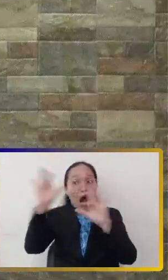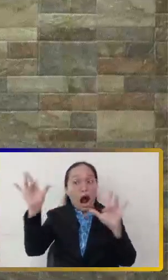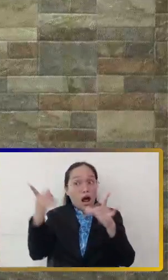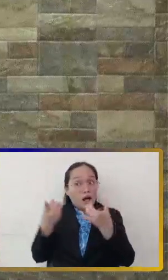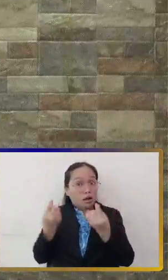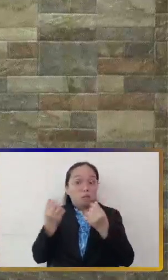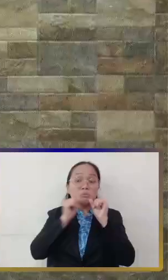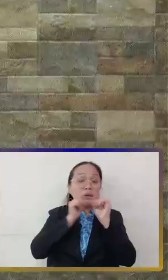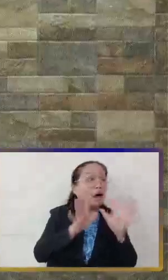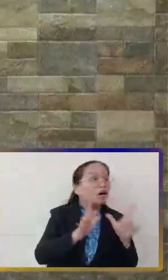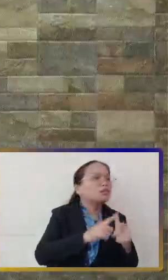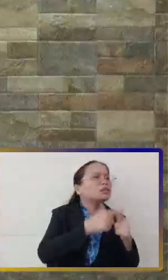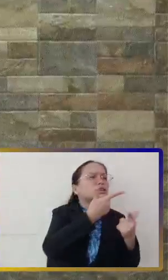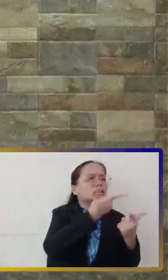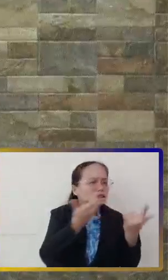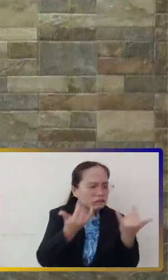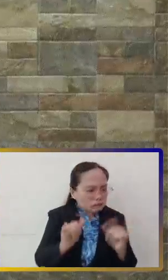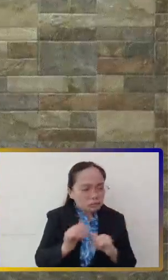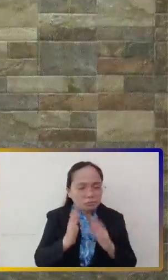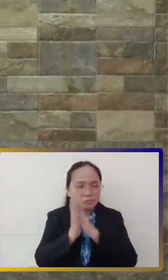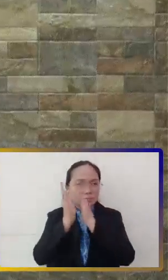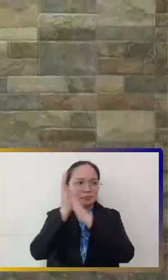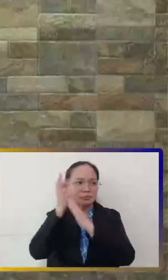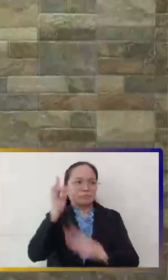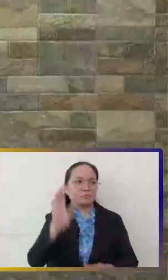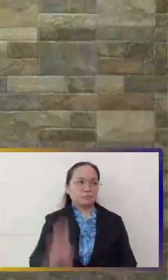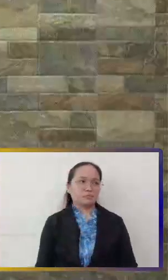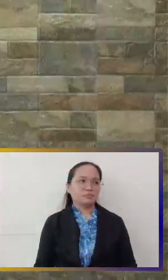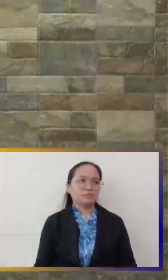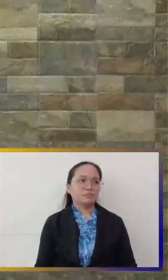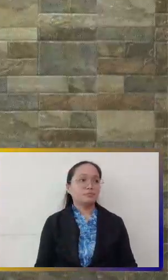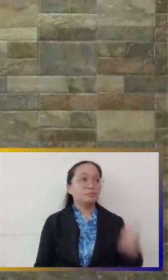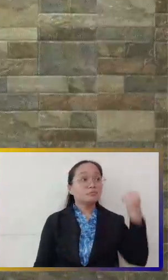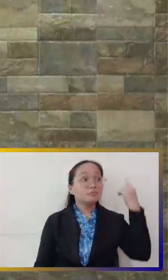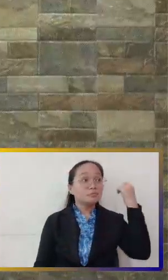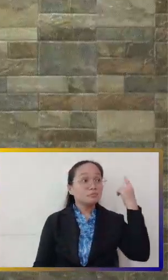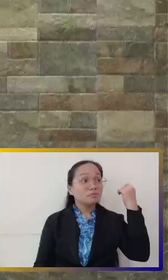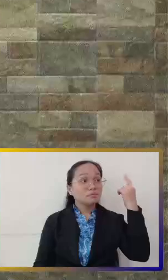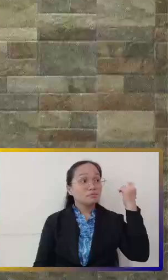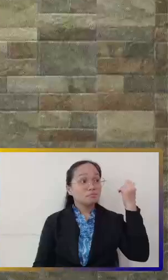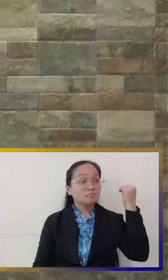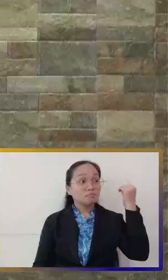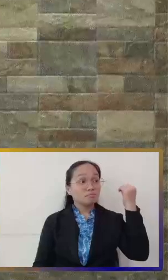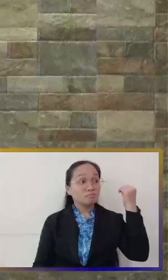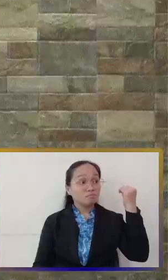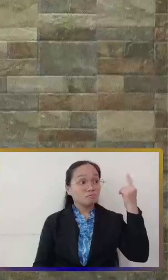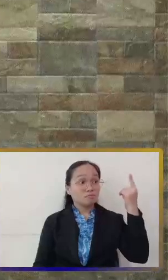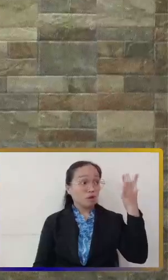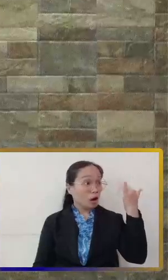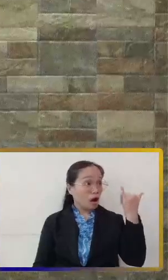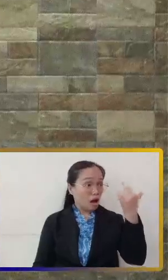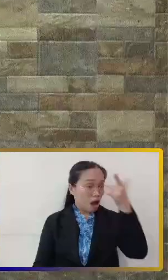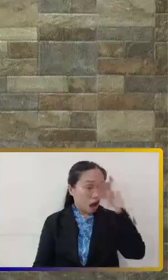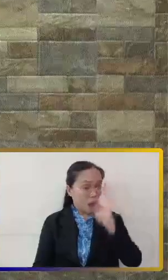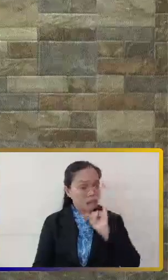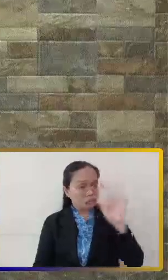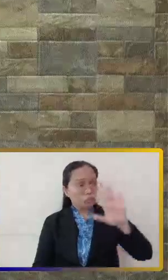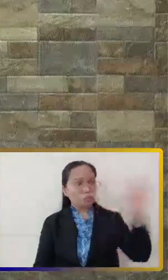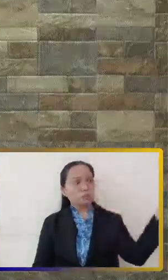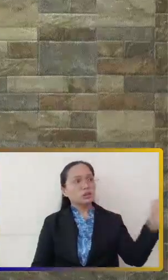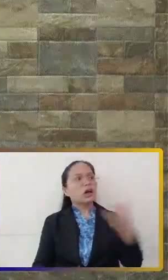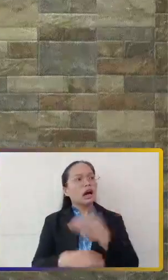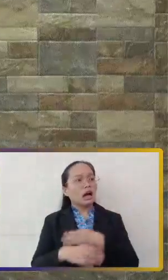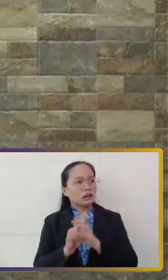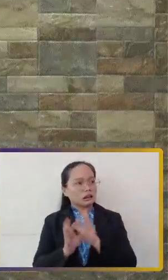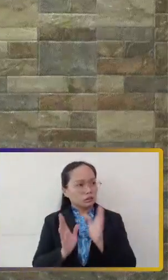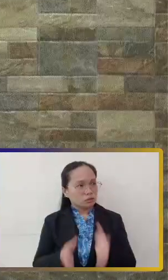siya. Listen to me now. Do you understand who He is? He is your Creator. He